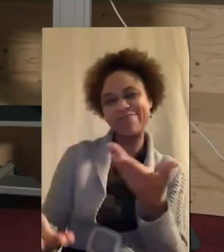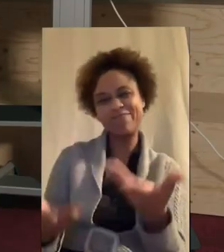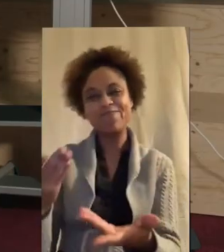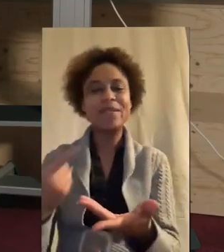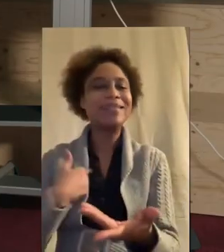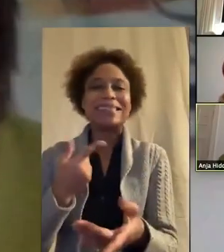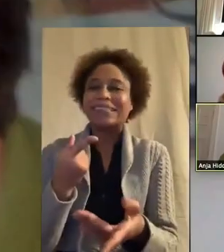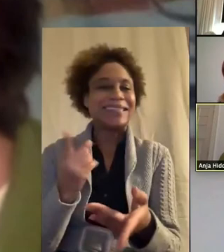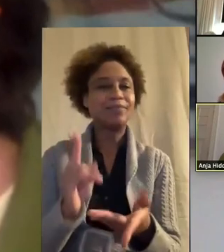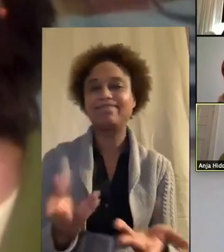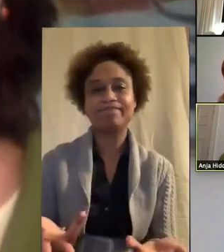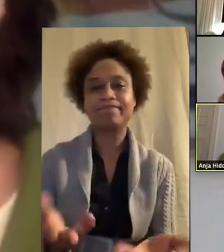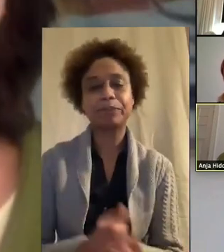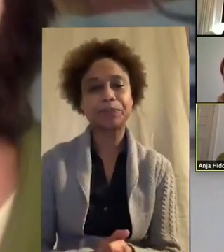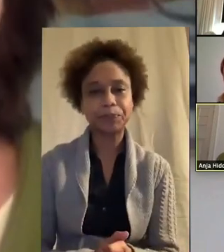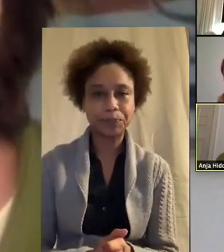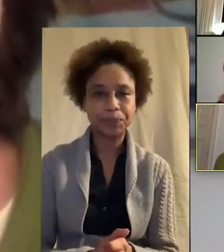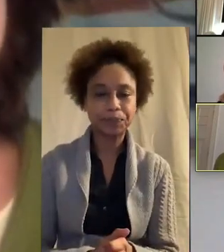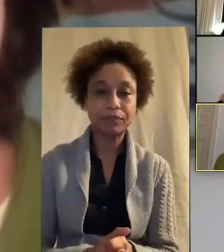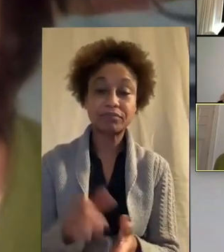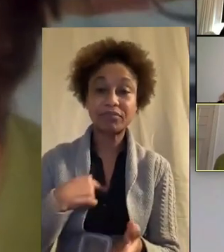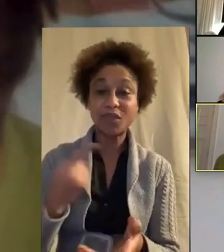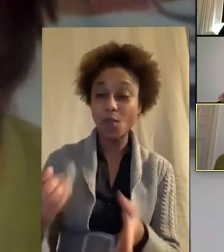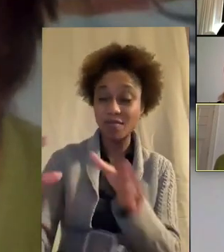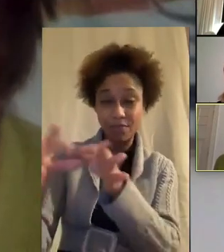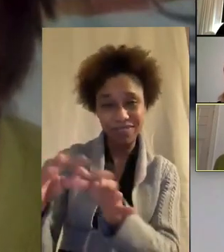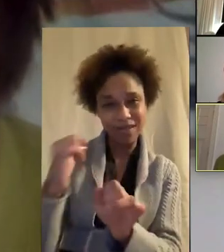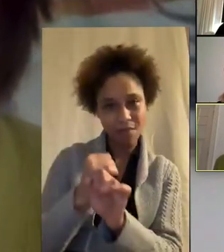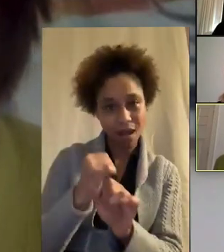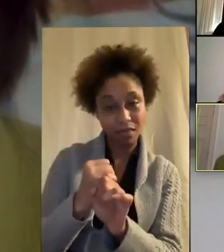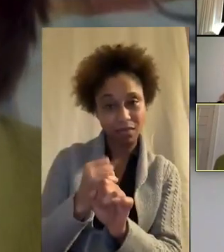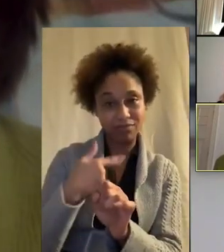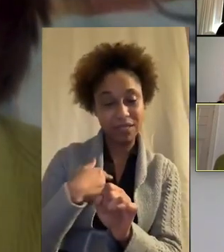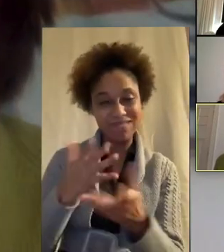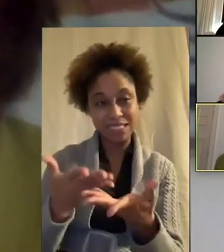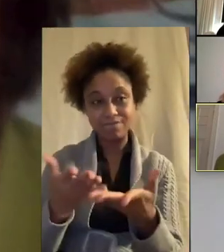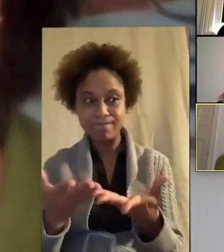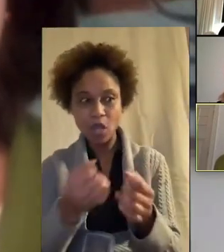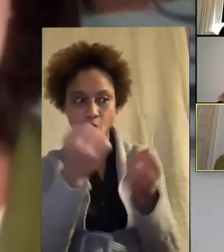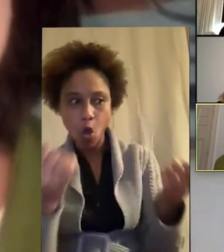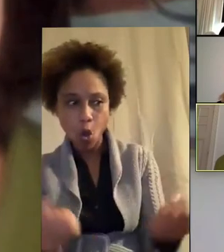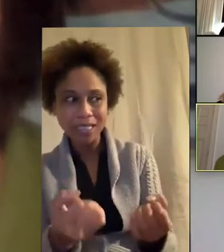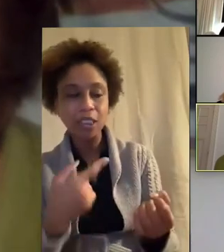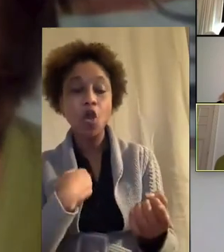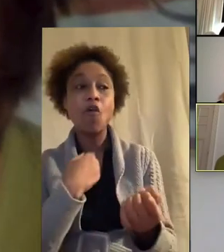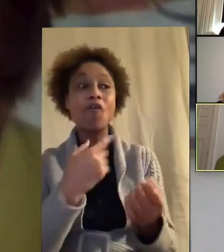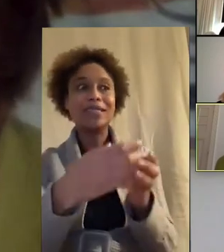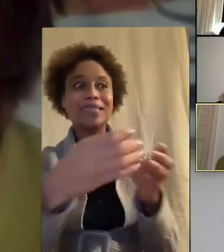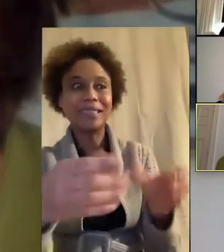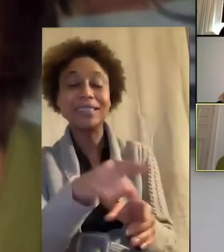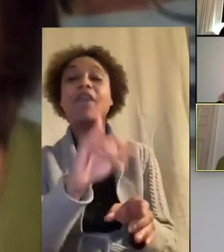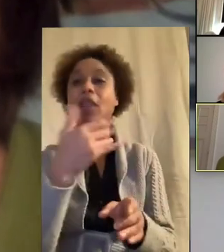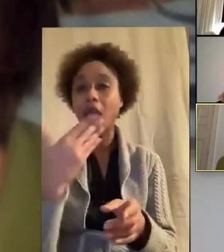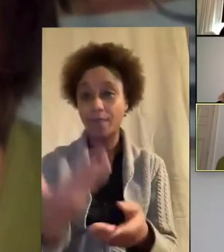idee. Maar inderdaad, wat je zegt en wat ik hiervoor inderdaad naar voren bracht, er zijn